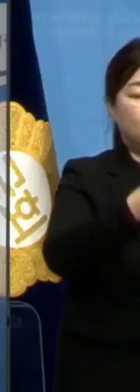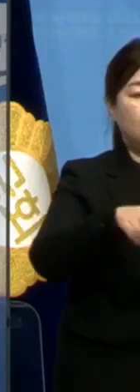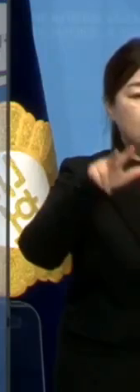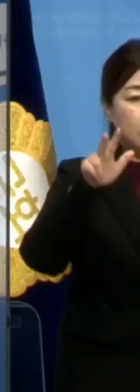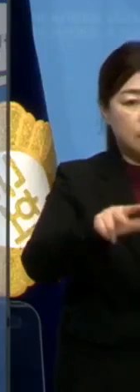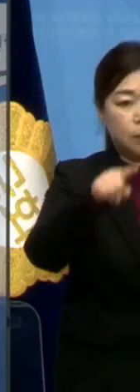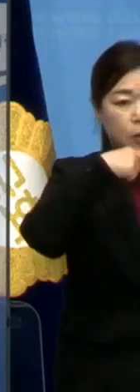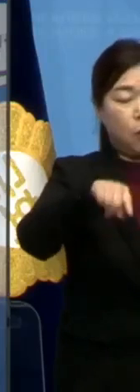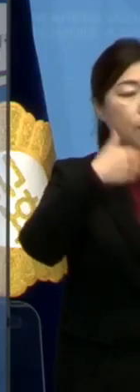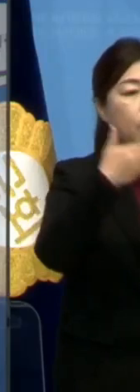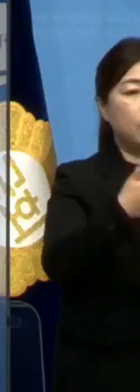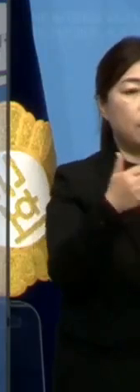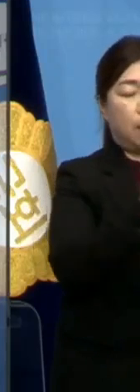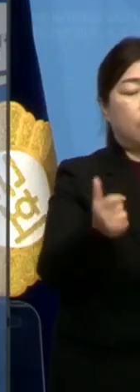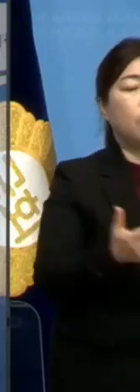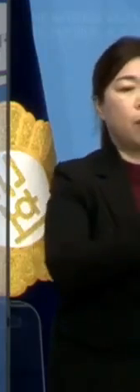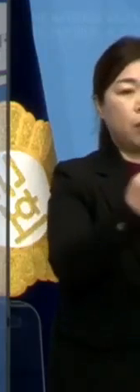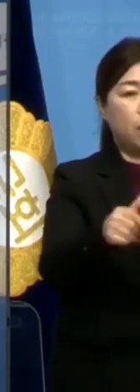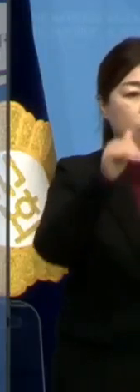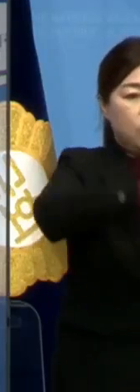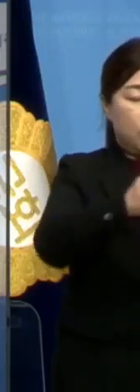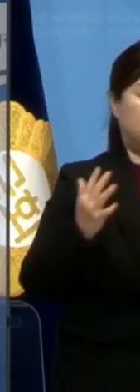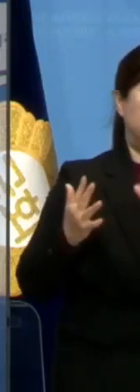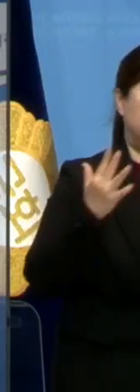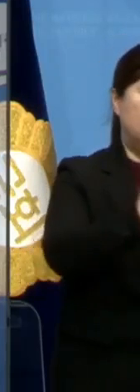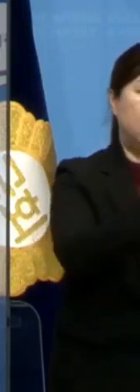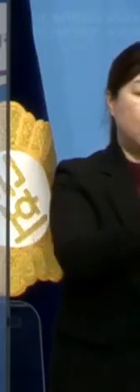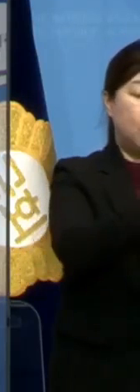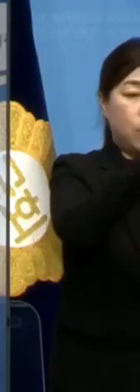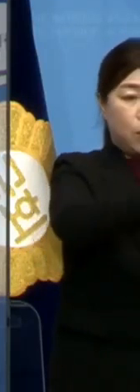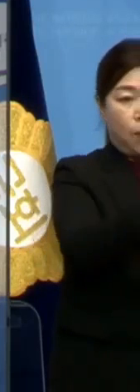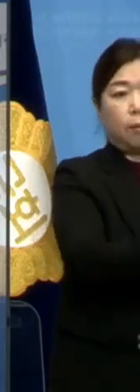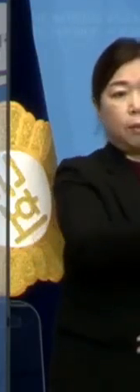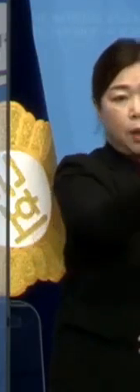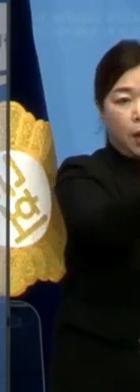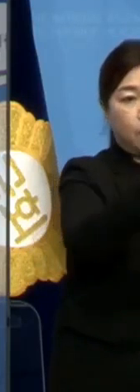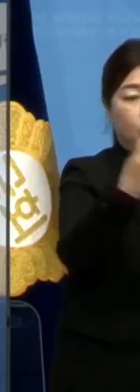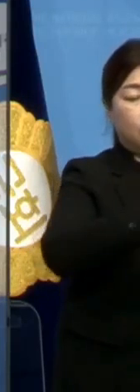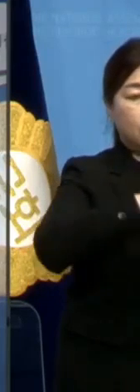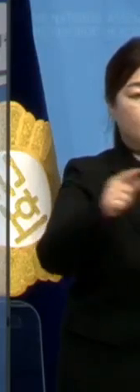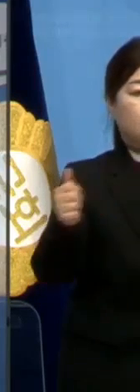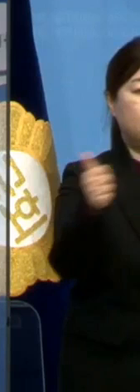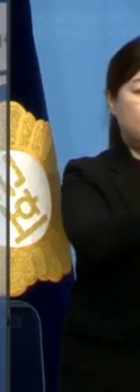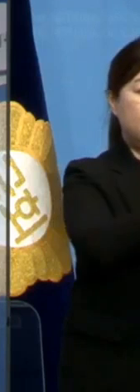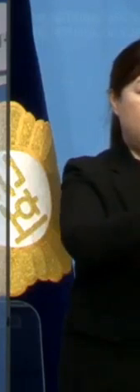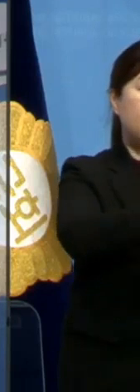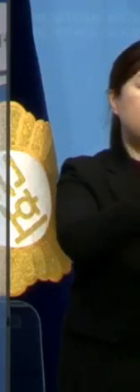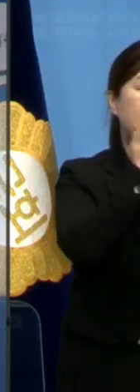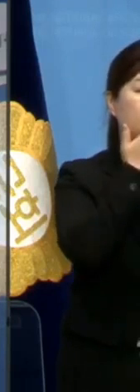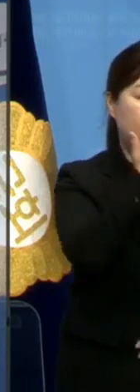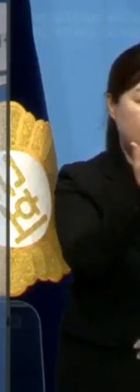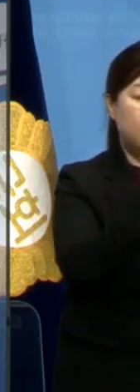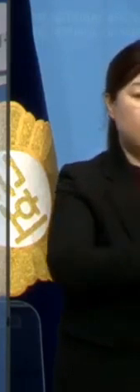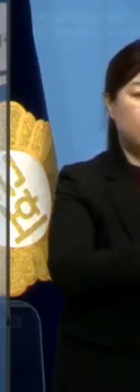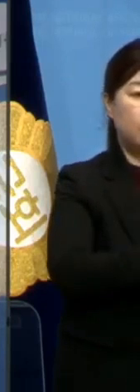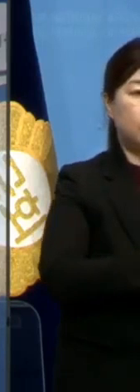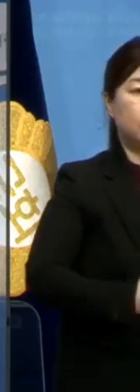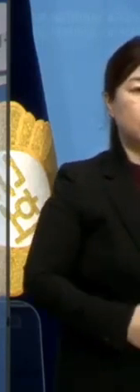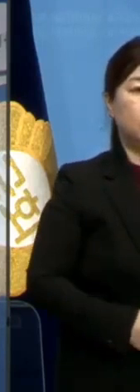반대하는 모든 분들이 투표장으로 달려나가 선거 승리는 물론 정권교체의 교두보를 만들 수